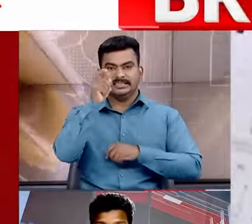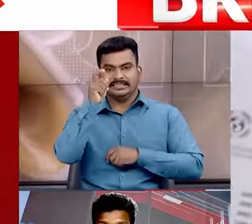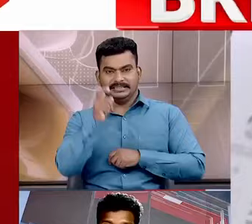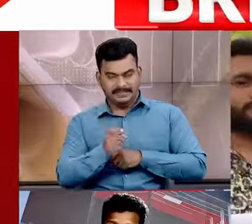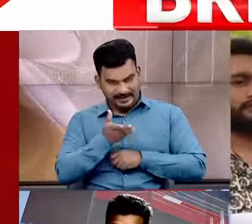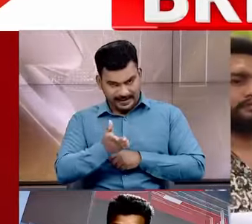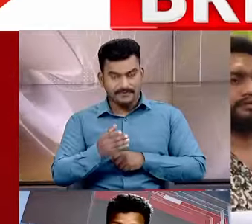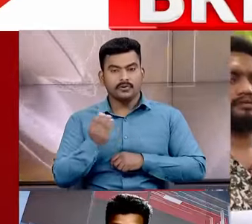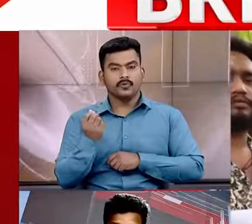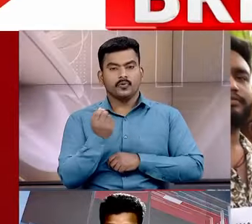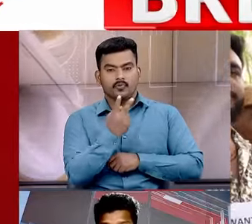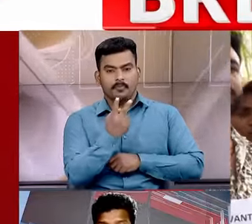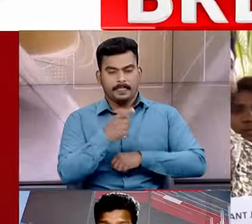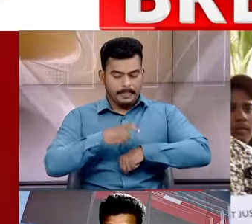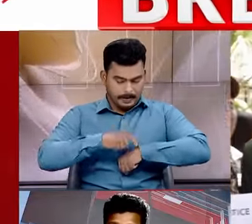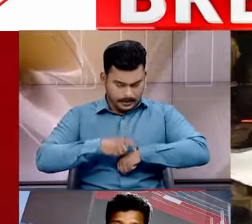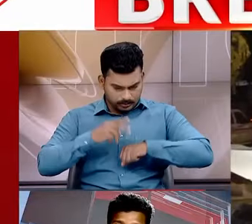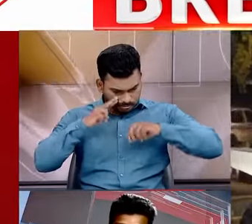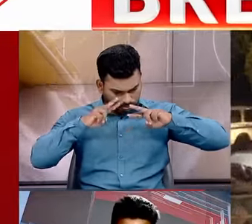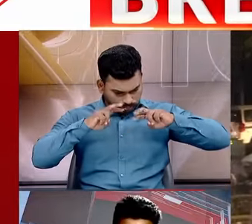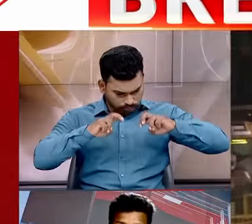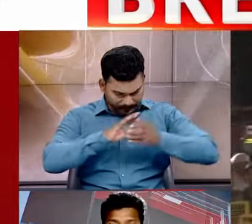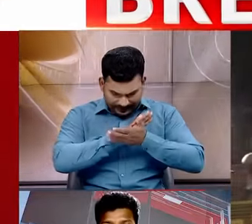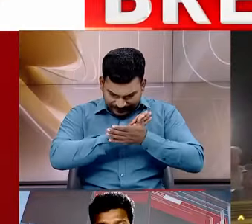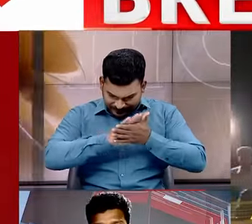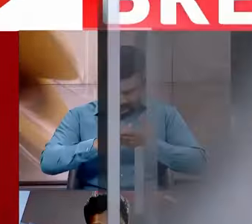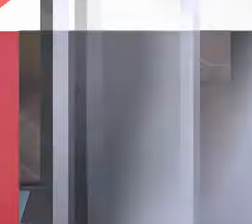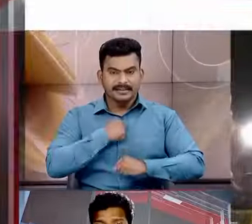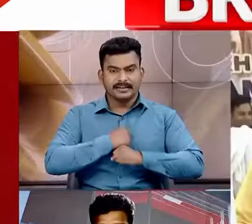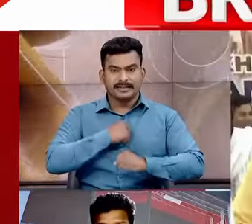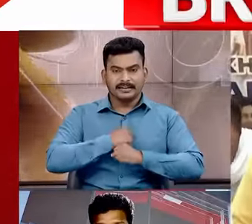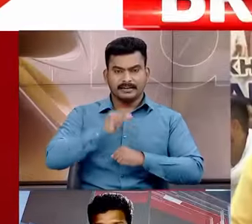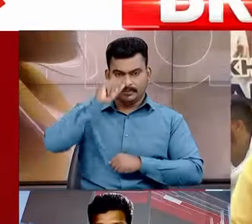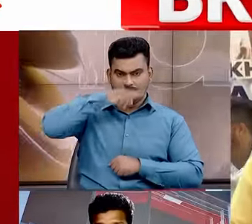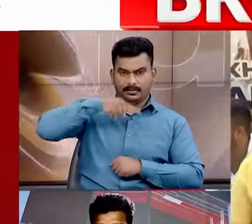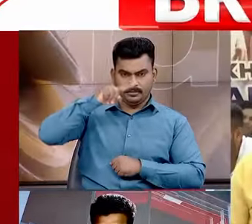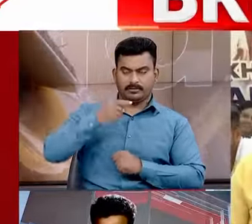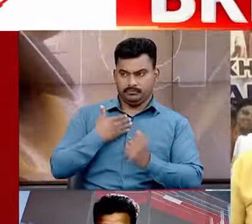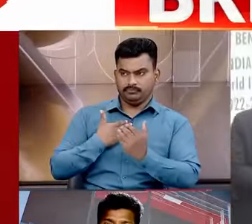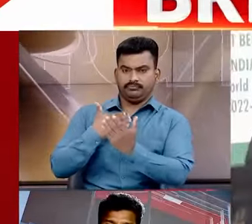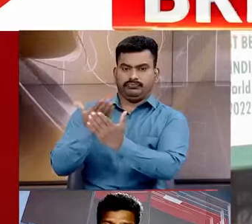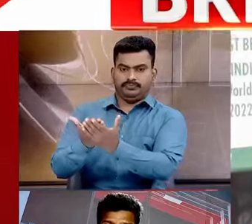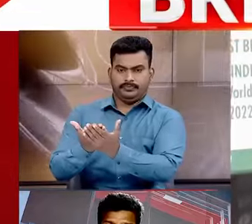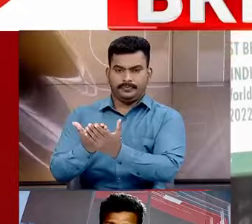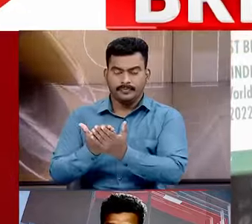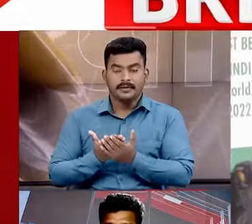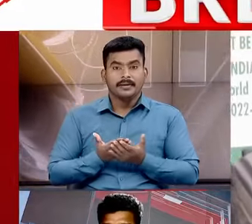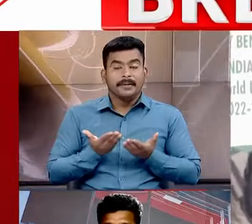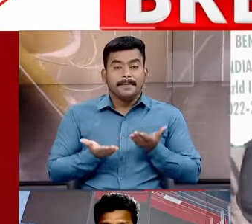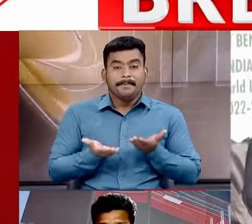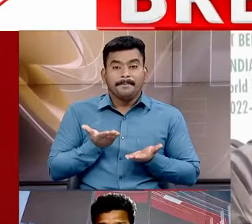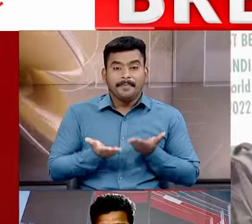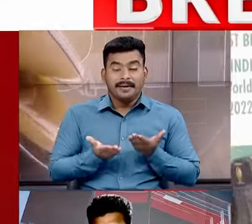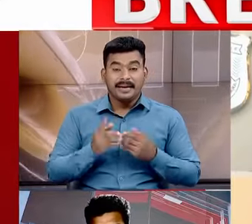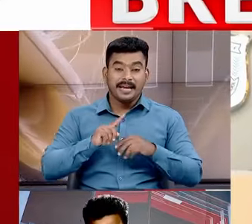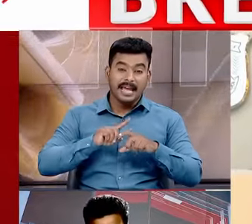ഇക്കാര്യം പഠിക്കും, എന്നിട്ട് 2 മാസത്തിനകം തന്നെ കേന്ദ്ര സർക്കാരിന് റിപ്പോർട്ട് സമർപ്പിക്കും. ഇങ്ങനെ റിപ്പോർട്ട് സമർപ്പിക്കുന്നതിന് മുൻപ് ഏതെങ്കിലും വിഷയത്തിൽ